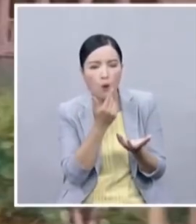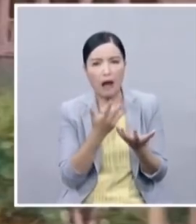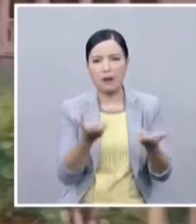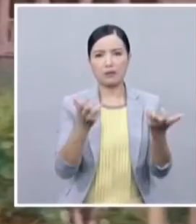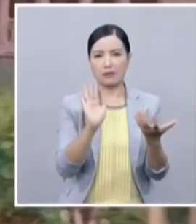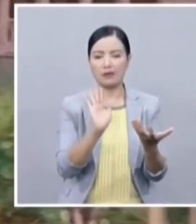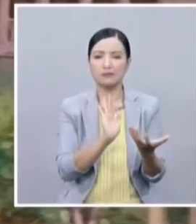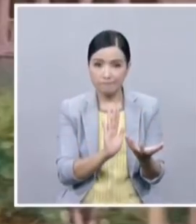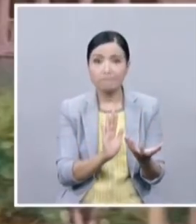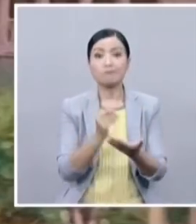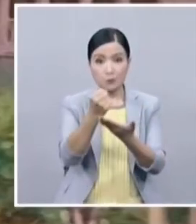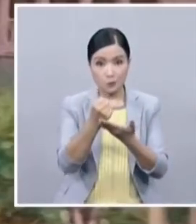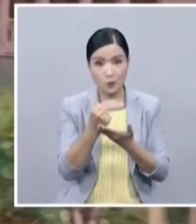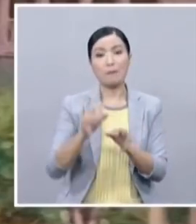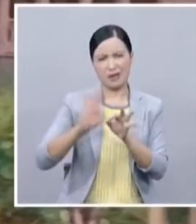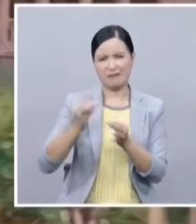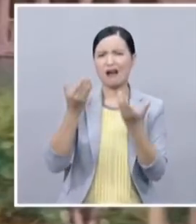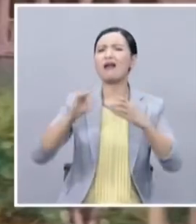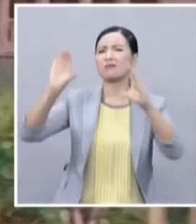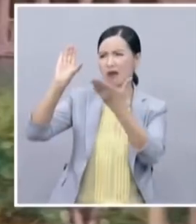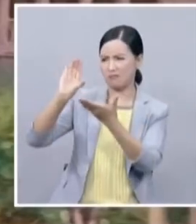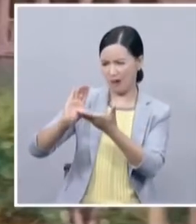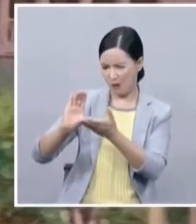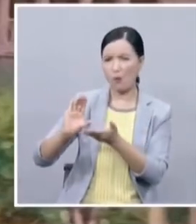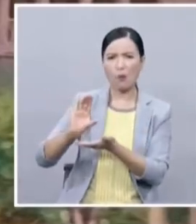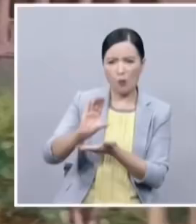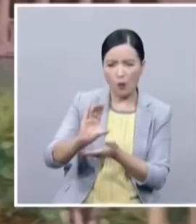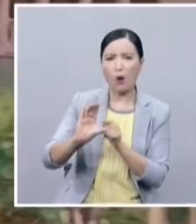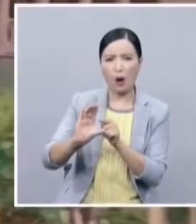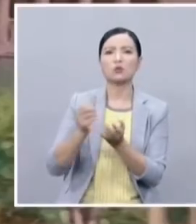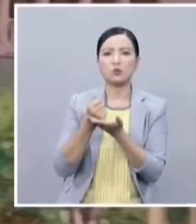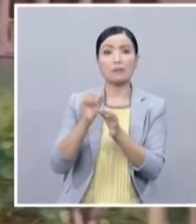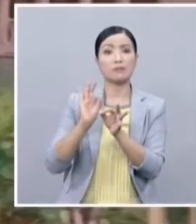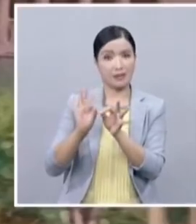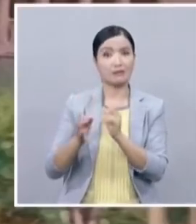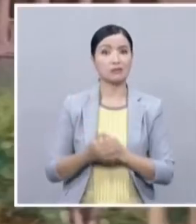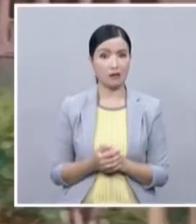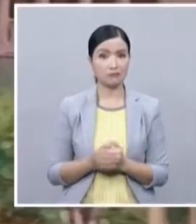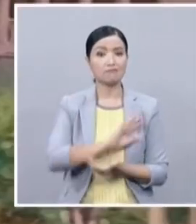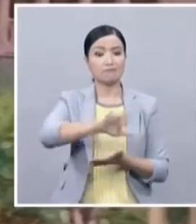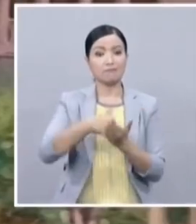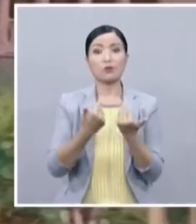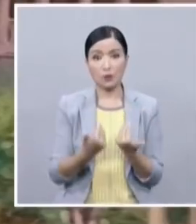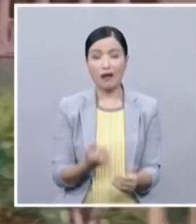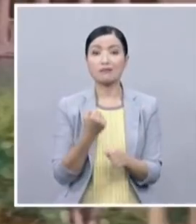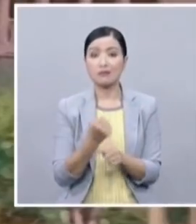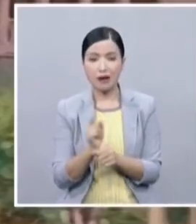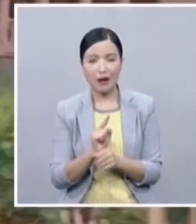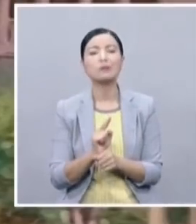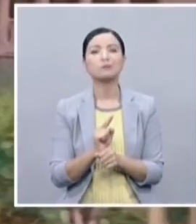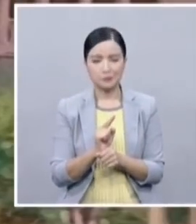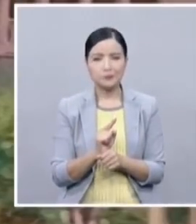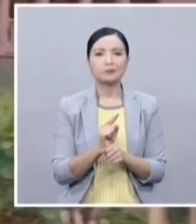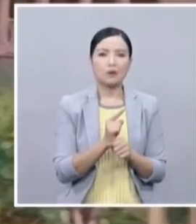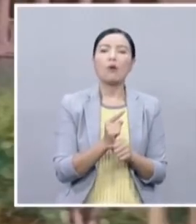ดนั้นก็ช่วยกันประหยัดงบประมาณภาครัฐด้วยนะครับทั้งนี้ทั้งหมดที่เราทำวันนี้ก็เพื่อเป็นการสนองตอบพระกระ